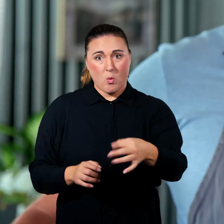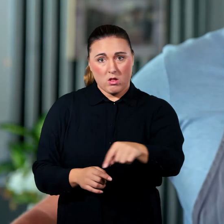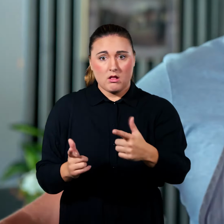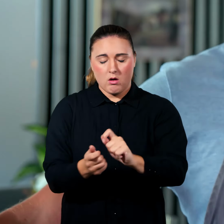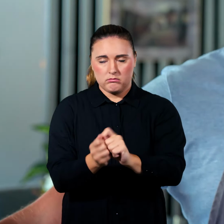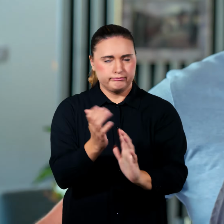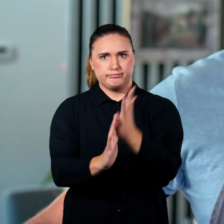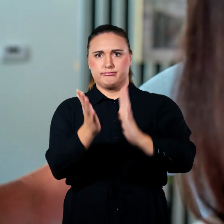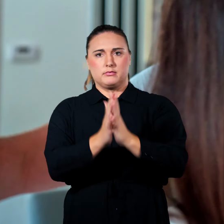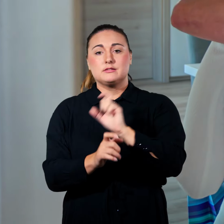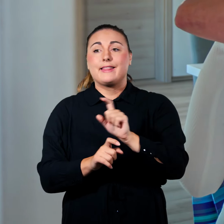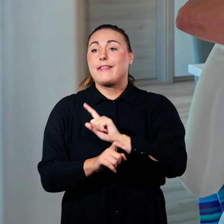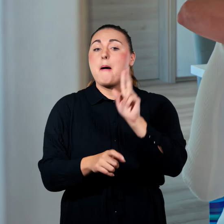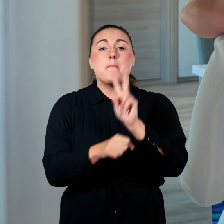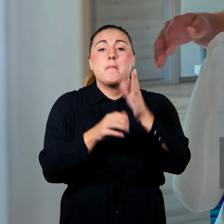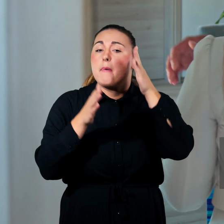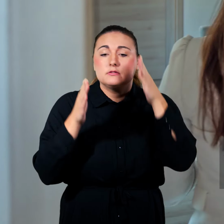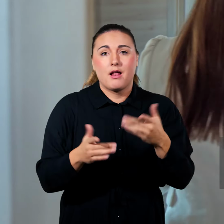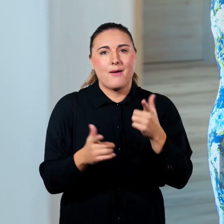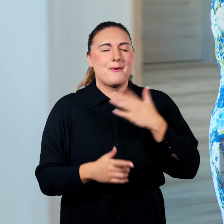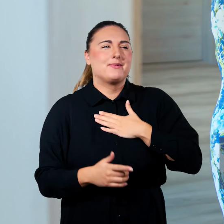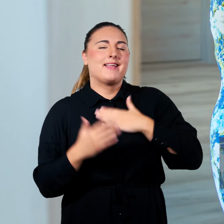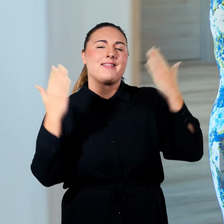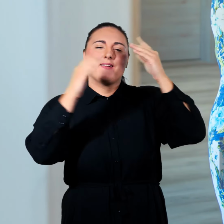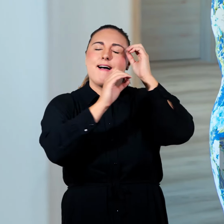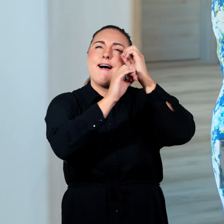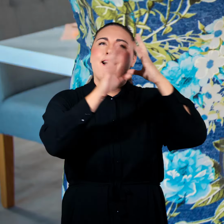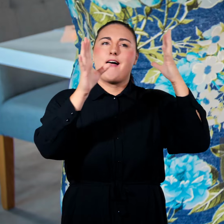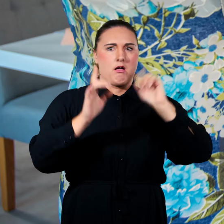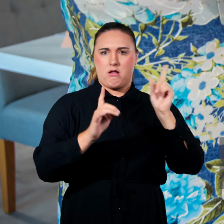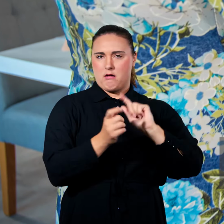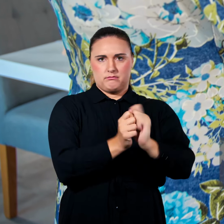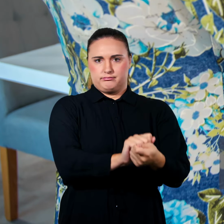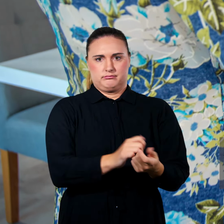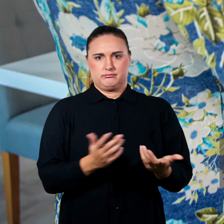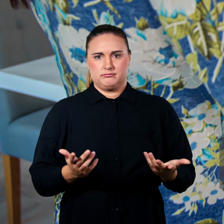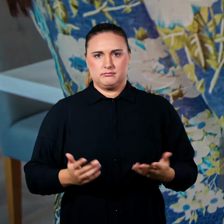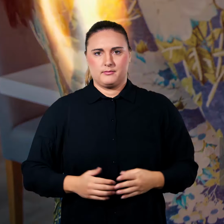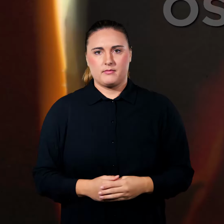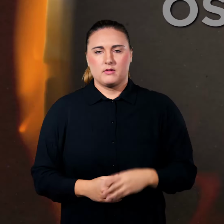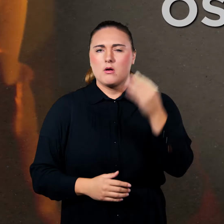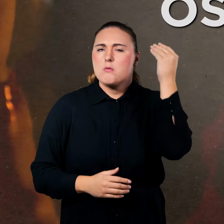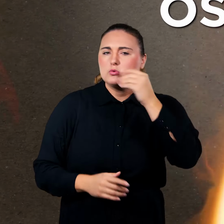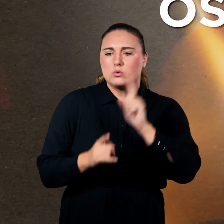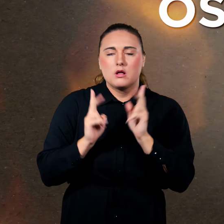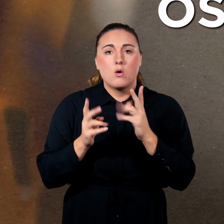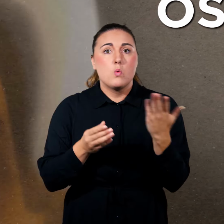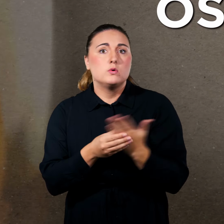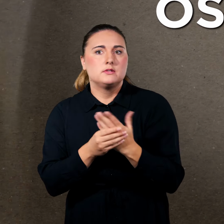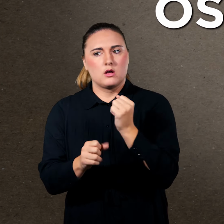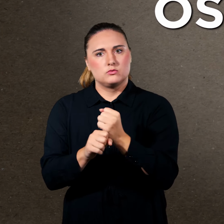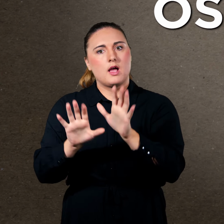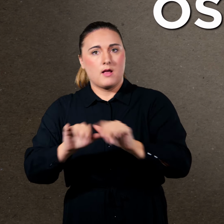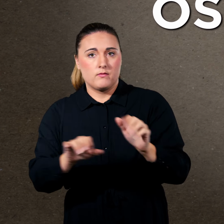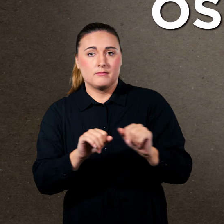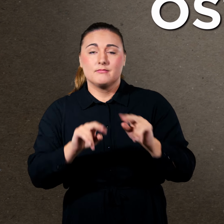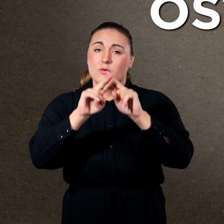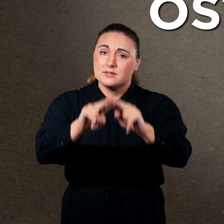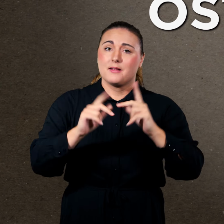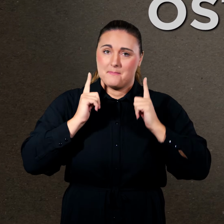se lahko vžge. Zaradi nepazljivosti se prijeten večer ne odvije tako, kot ste si ga zamislili. Poučite se o ustreznem